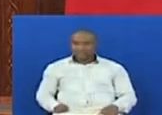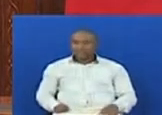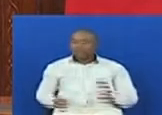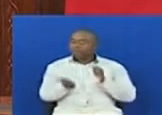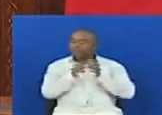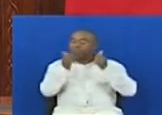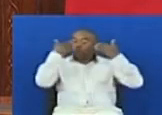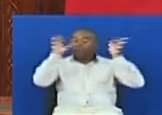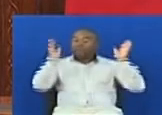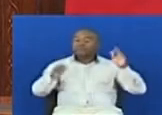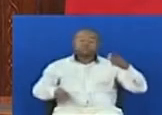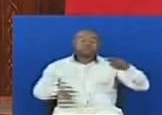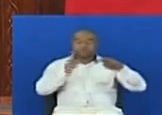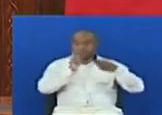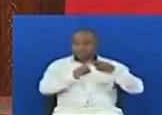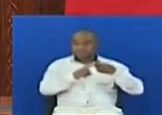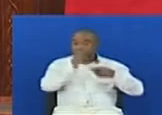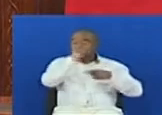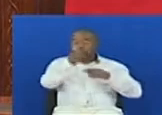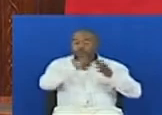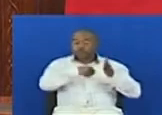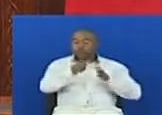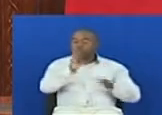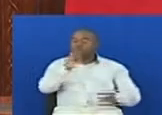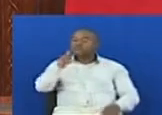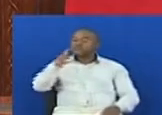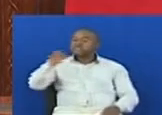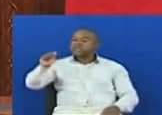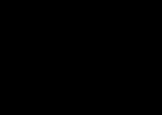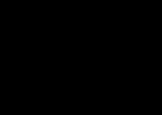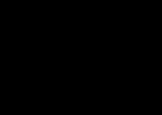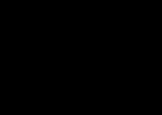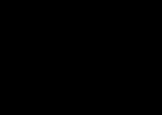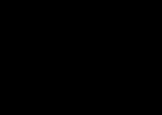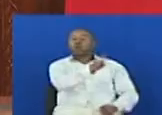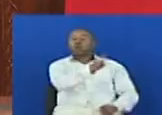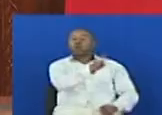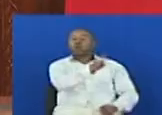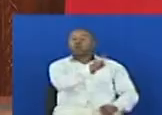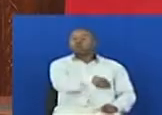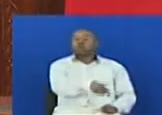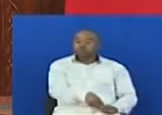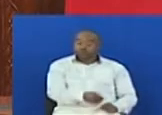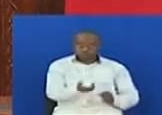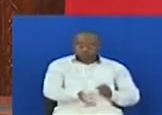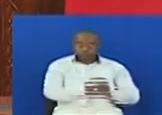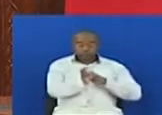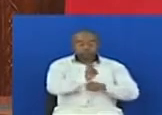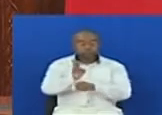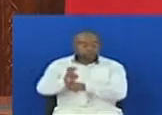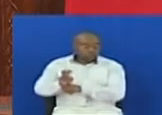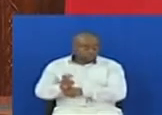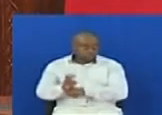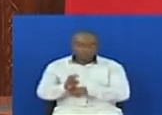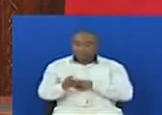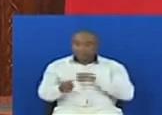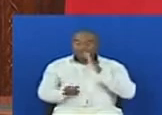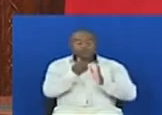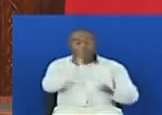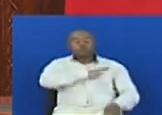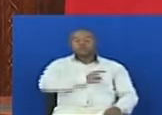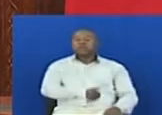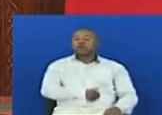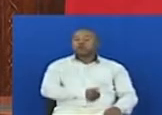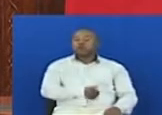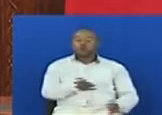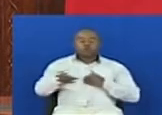Moja, wale wanaolipwa fidia wana sheria walikuwepo pale kwa ajili ya kuwasimamia. Endapo atakuwa adhiki,